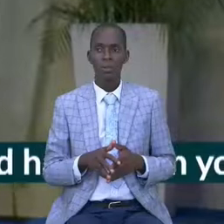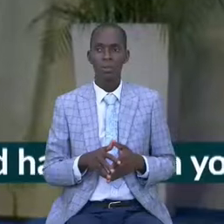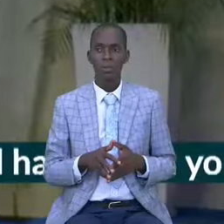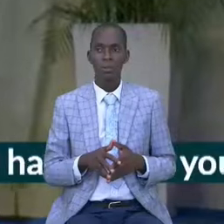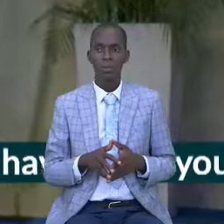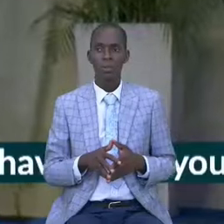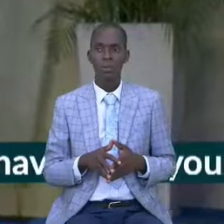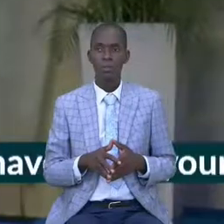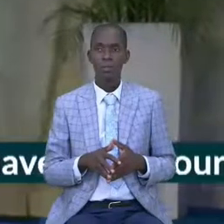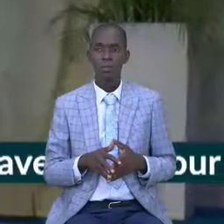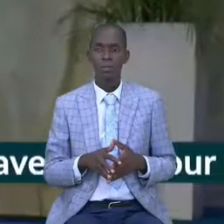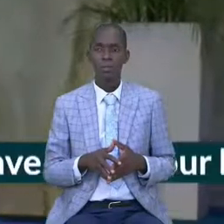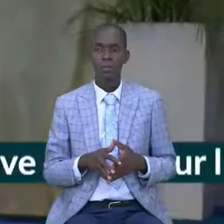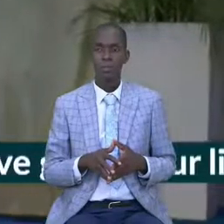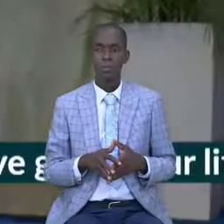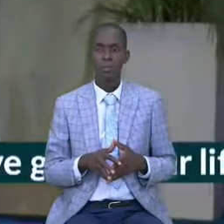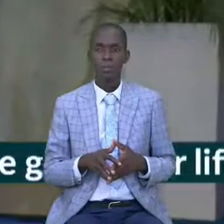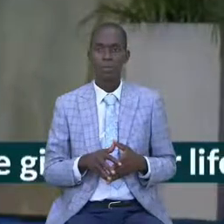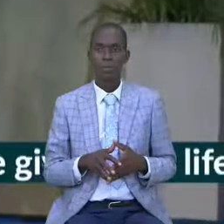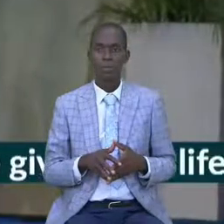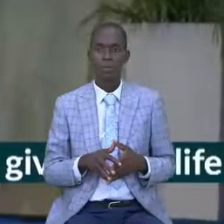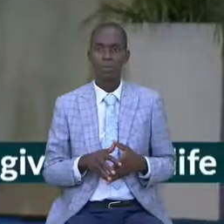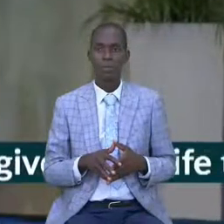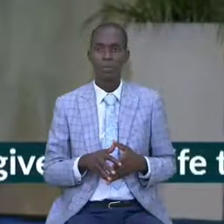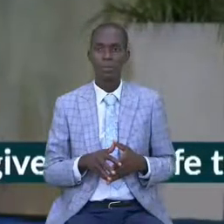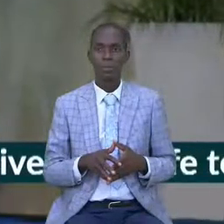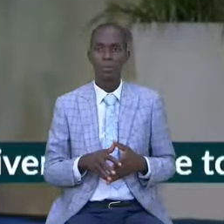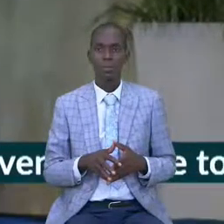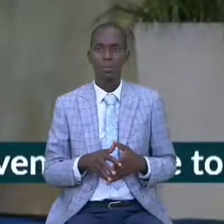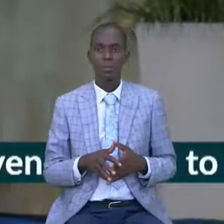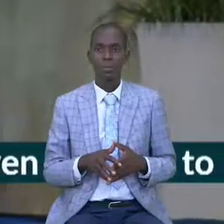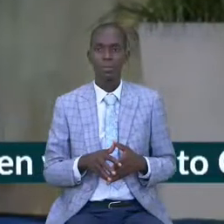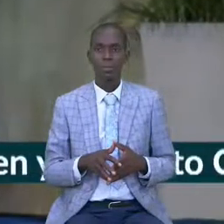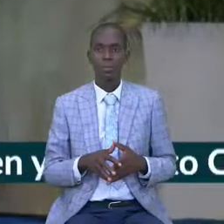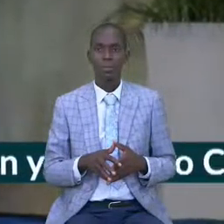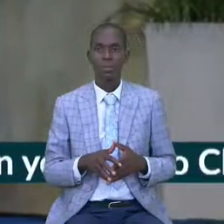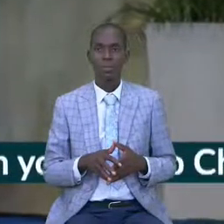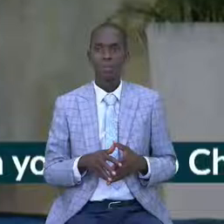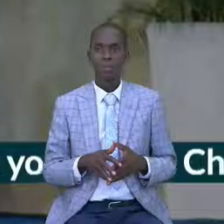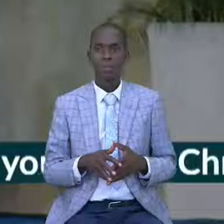Et Dieu nous accordera au-delà de notre attente.